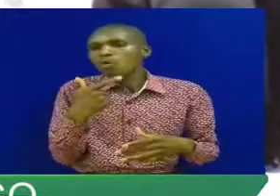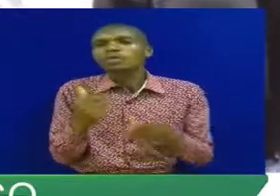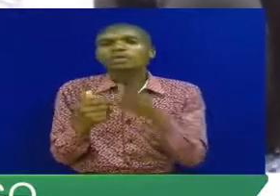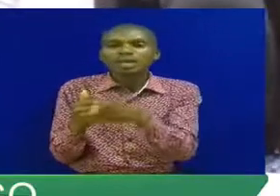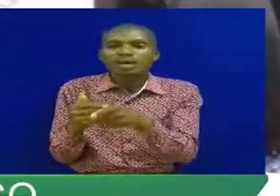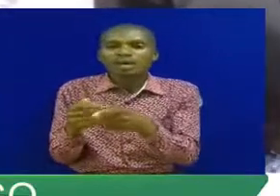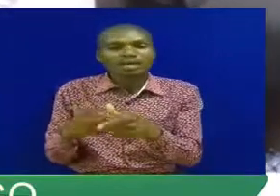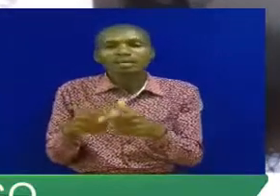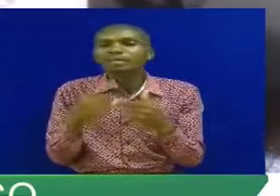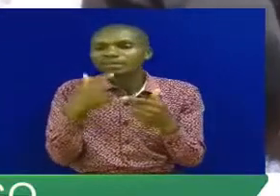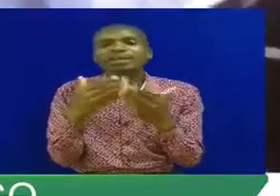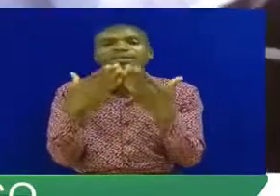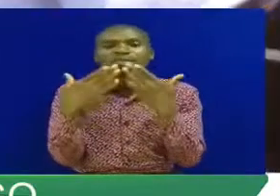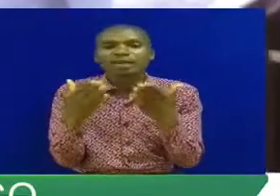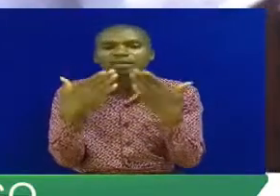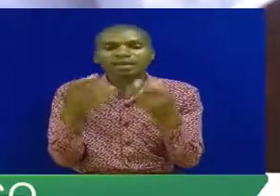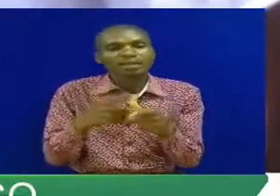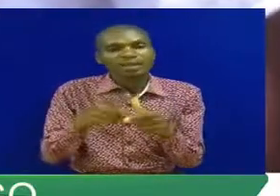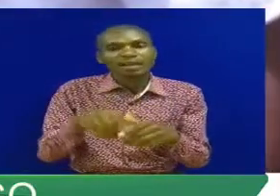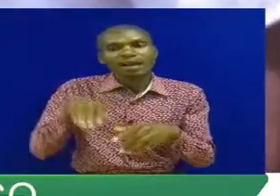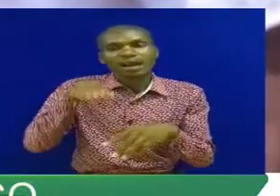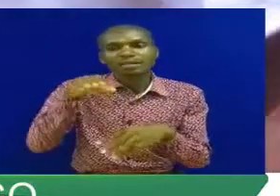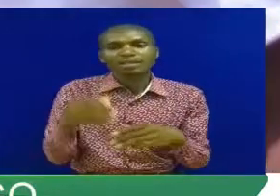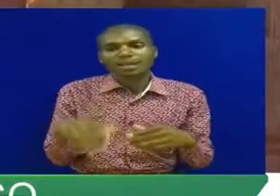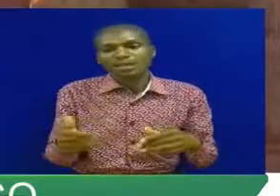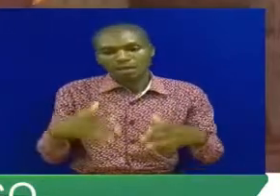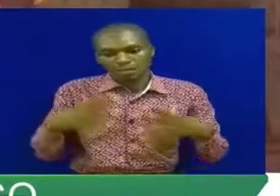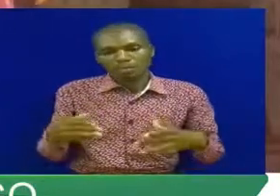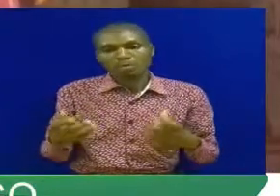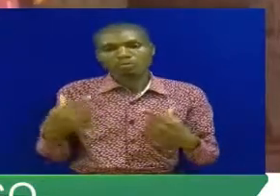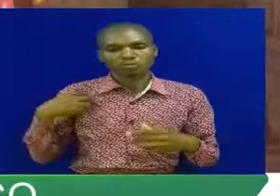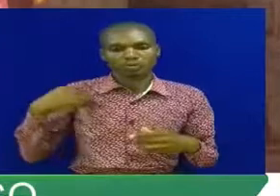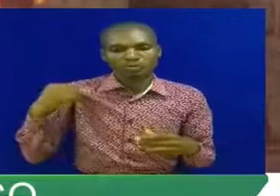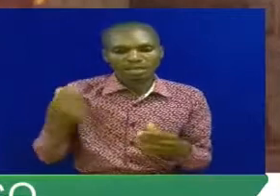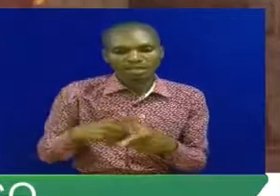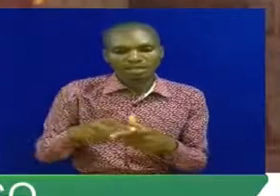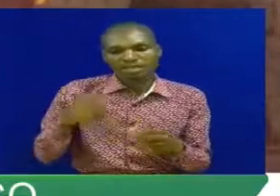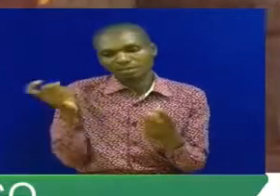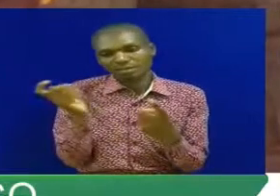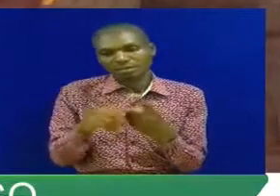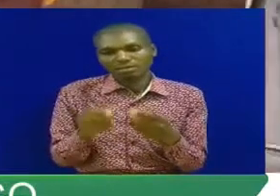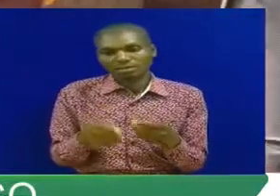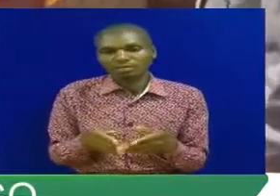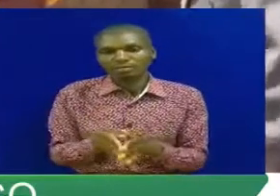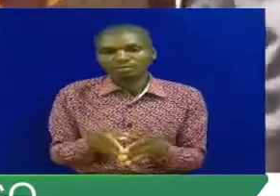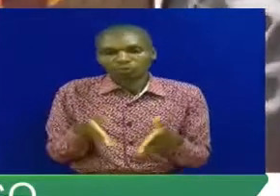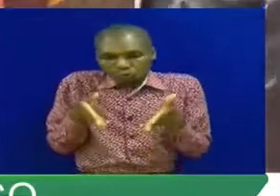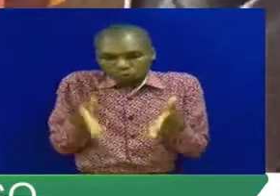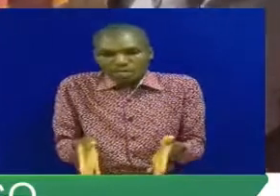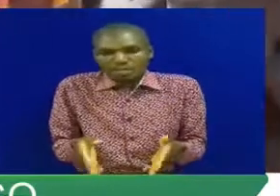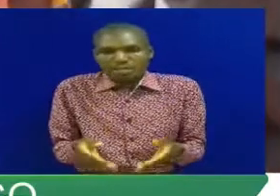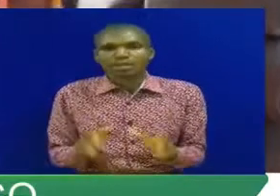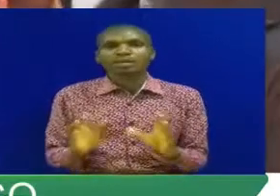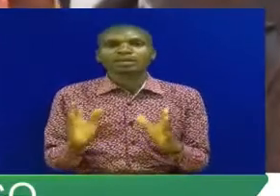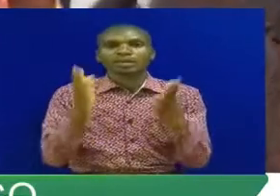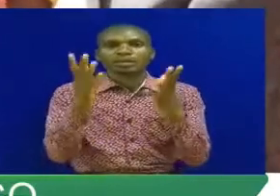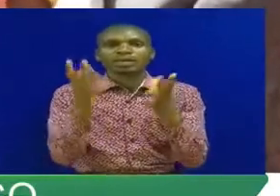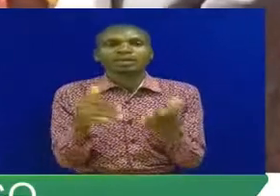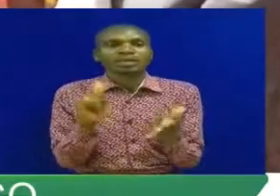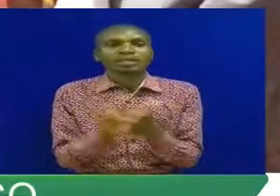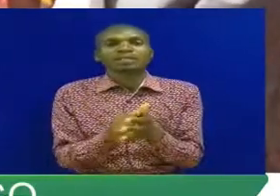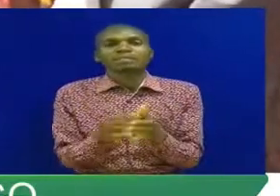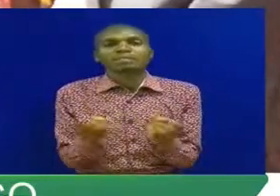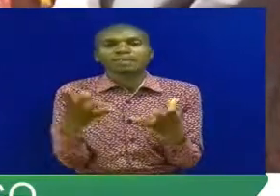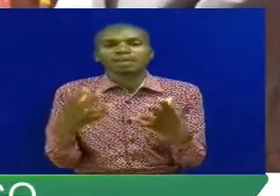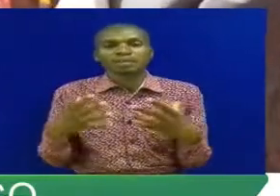gosegeta abantu bande we sokia na kolingo oligwa. Roko leli tukolio gochengera chinyigo nigo bono abantu basabiru we sokia